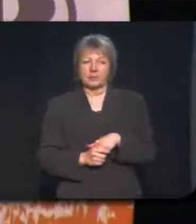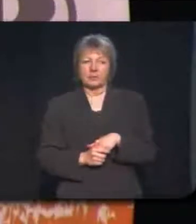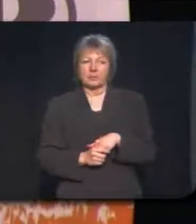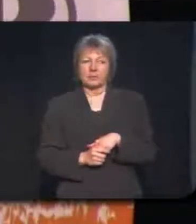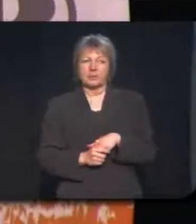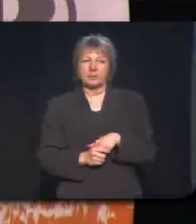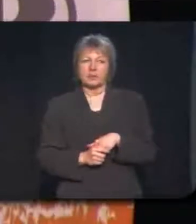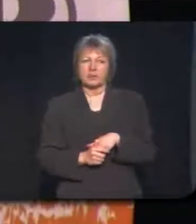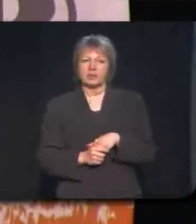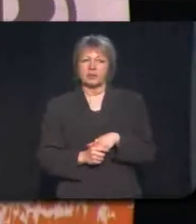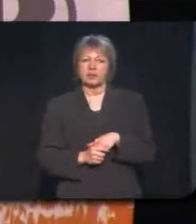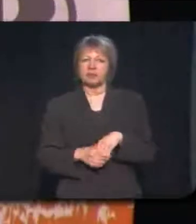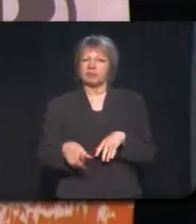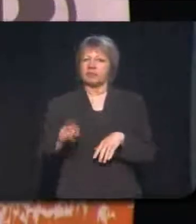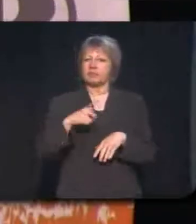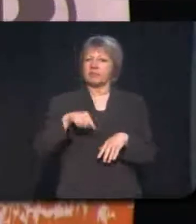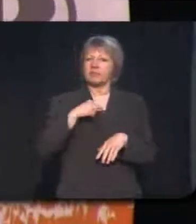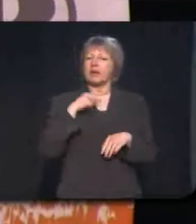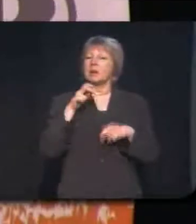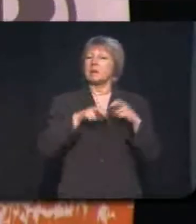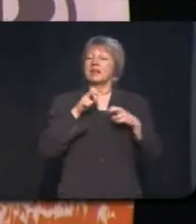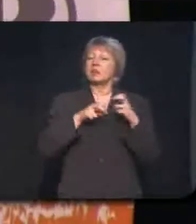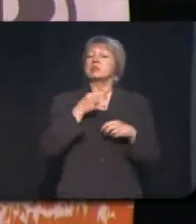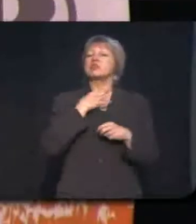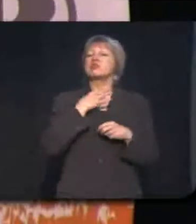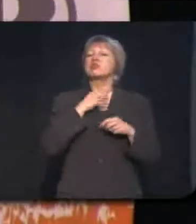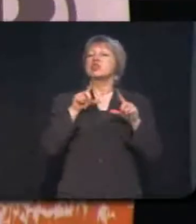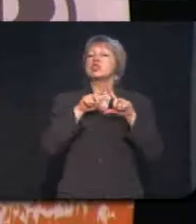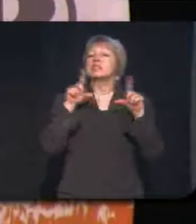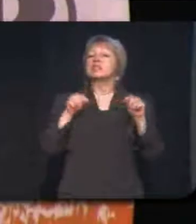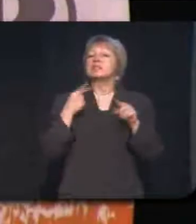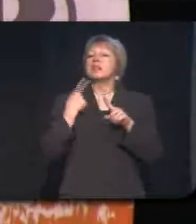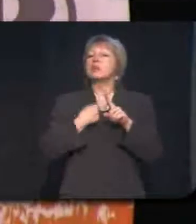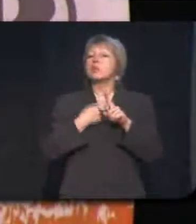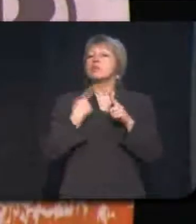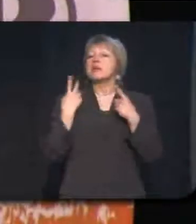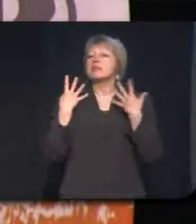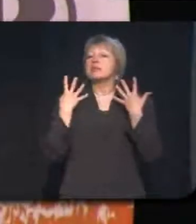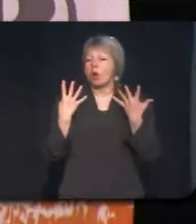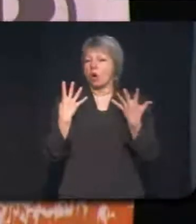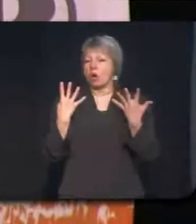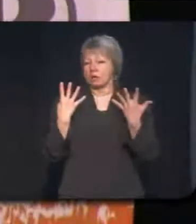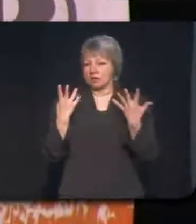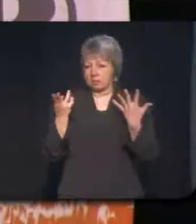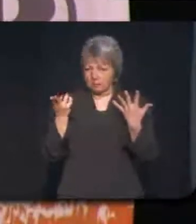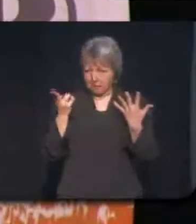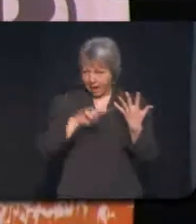wir verwenden Stimmzettel Nummer 9 in blau